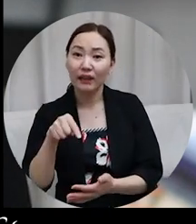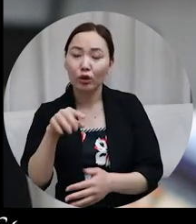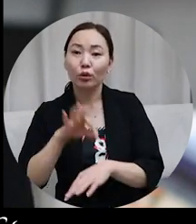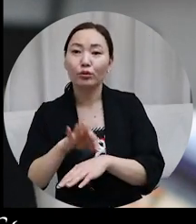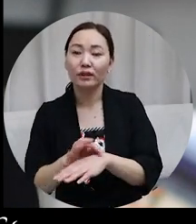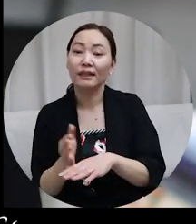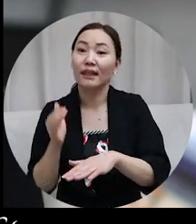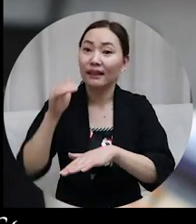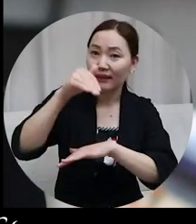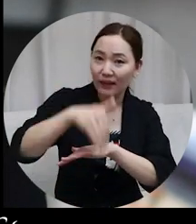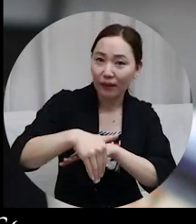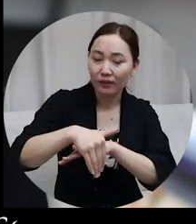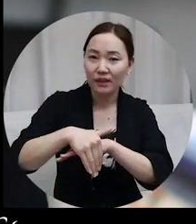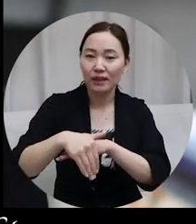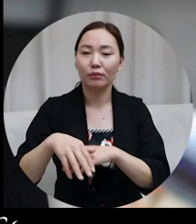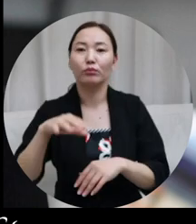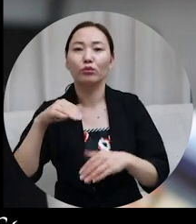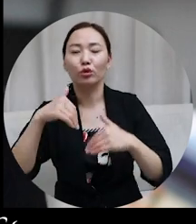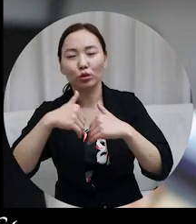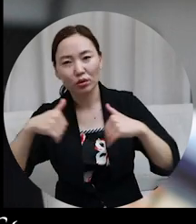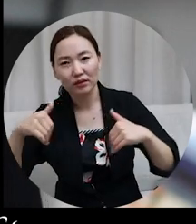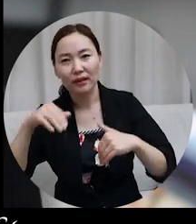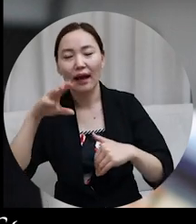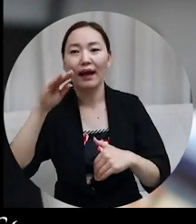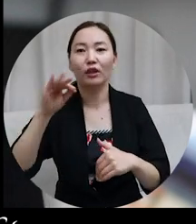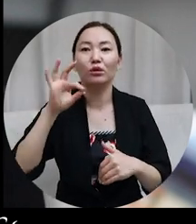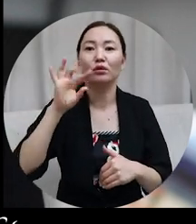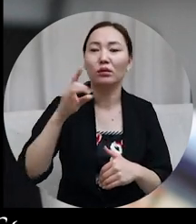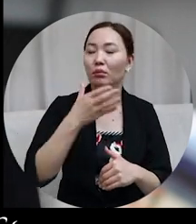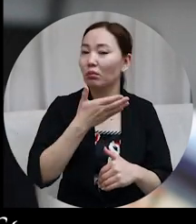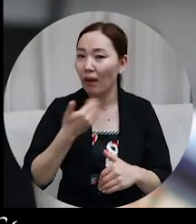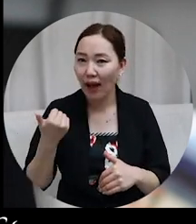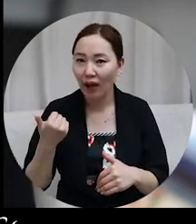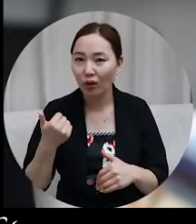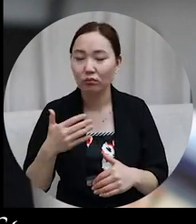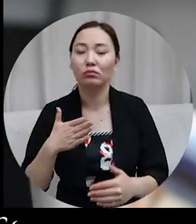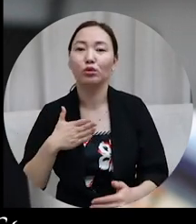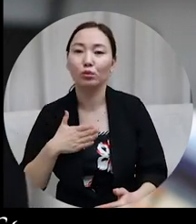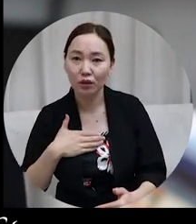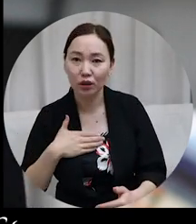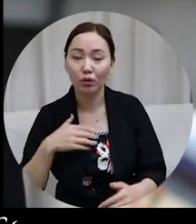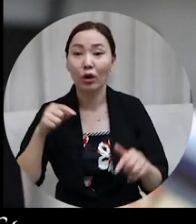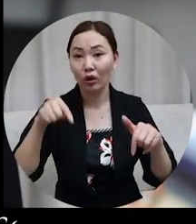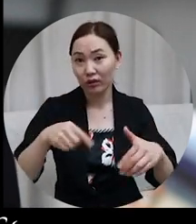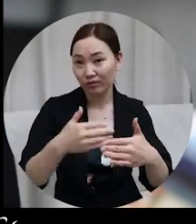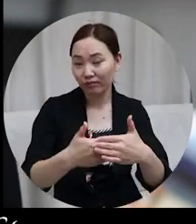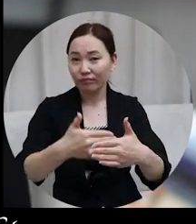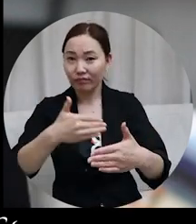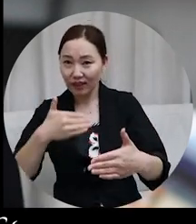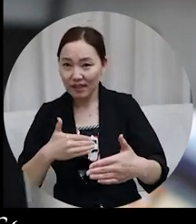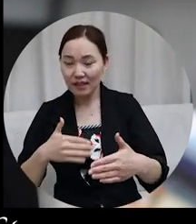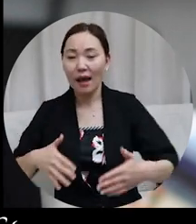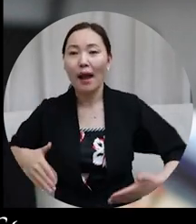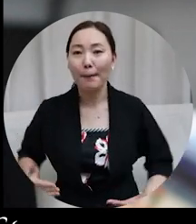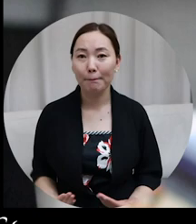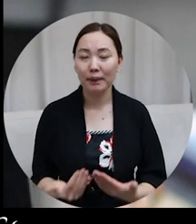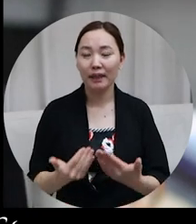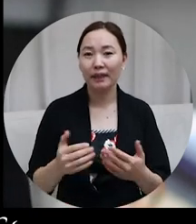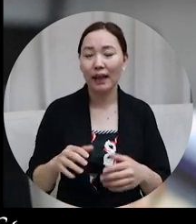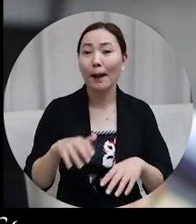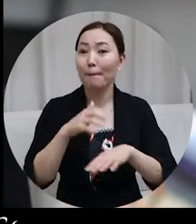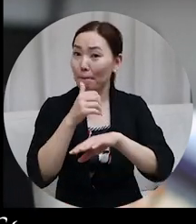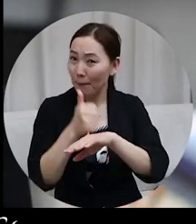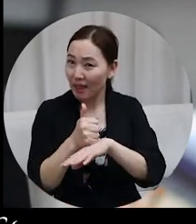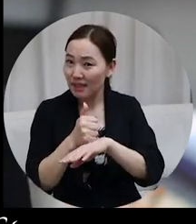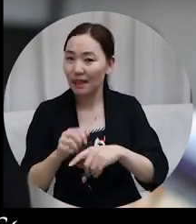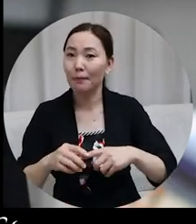байхгүй. Зүгээр миний өнөөдөр хүртэл амьдралдаа баримтлагдах зарчим бол юу ч үүрд их биш гэдэг энэ зарчмыг баримтлалтын